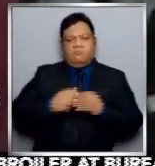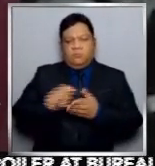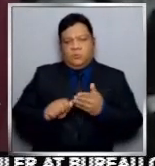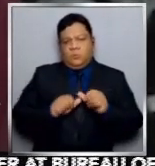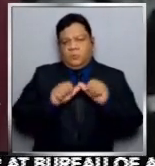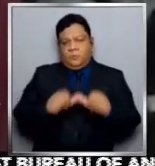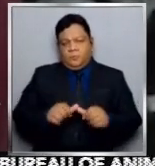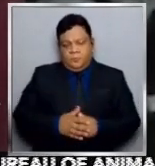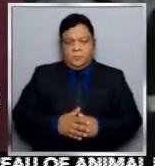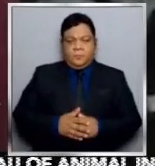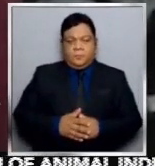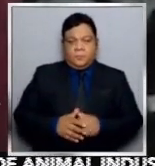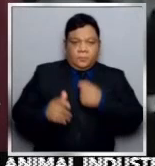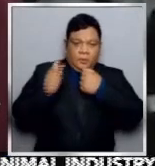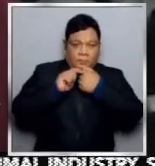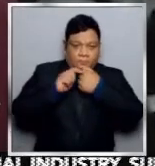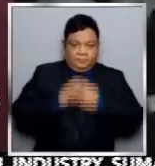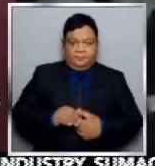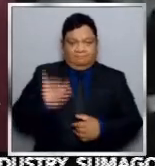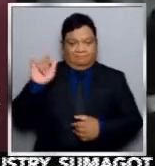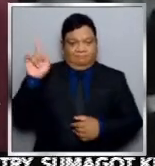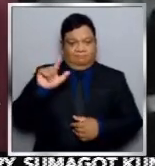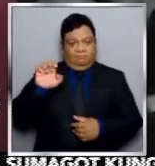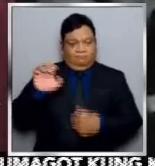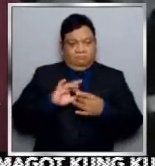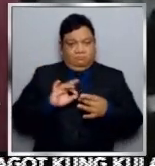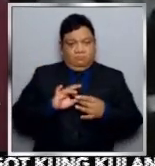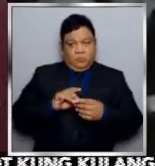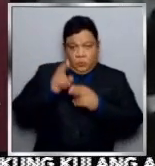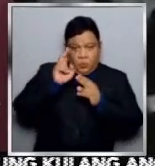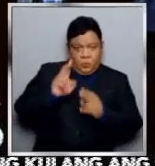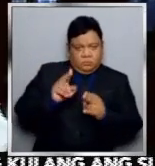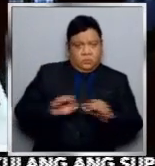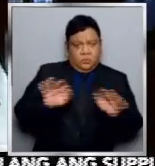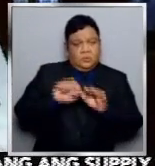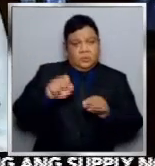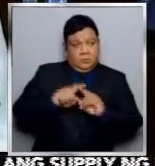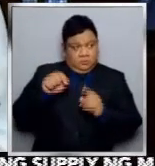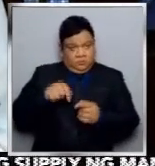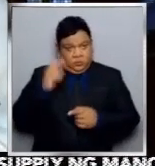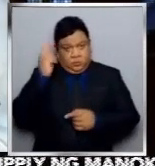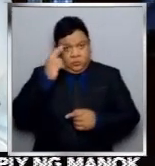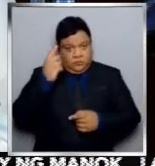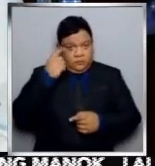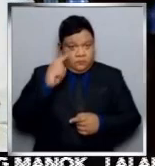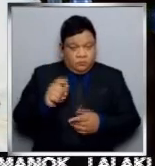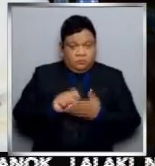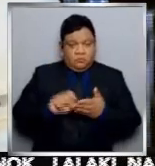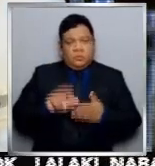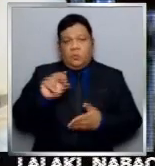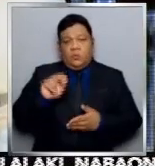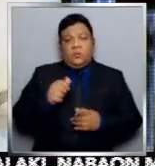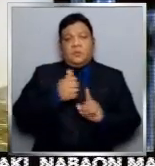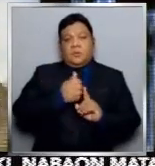Ayon kay Lee, mahalaga ang mga parangal pero hindi raw ito ang dahilan kung bakit siya nagsusulat. Si Lee ay creative consultant sa GMA